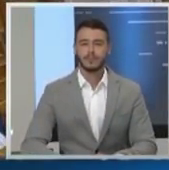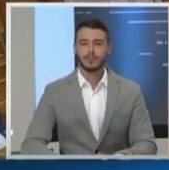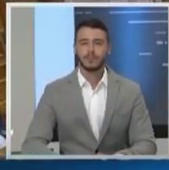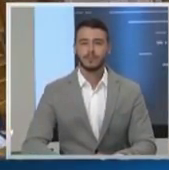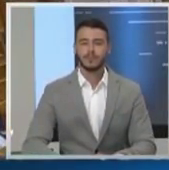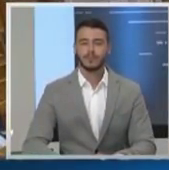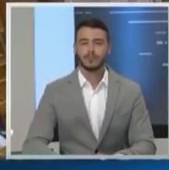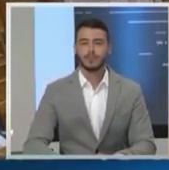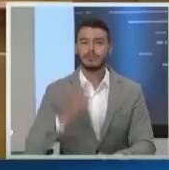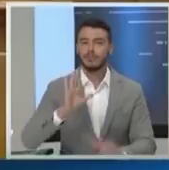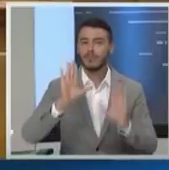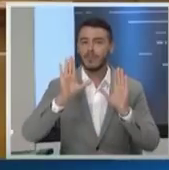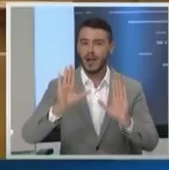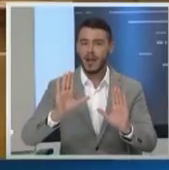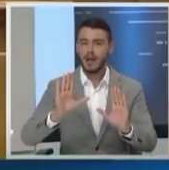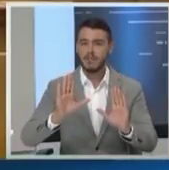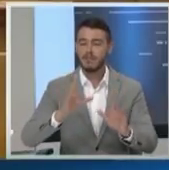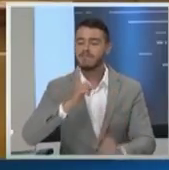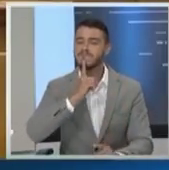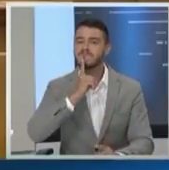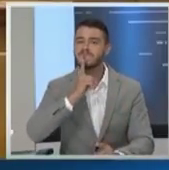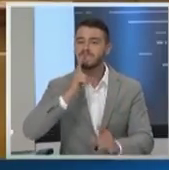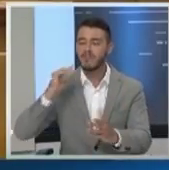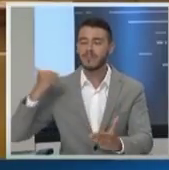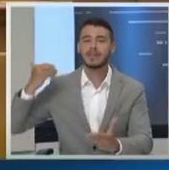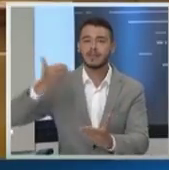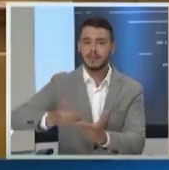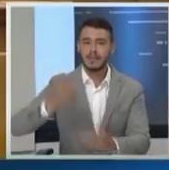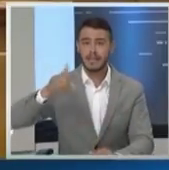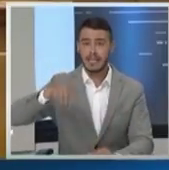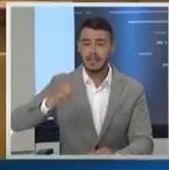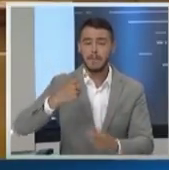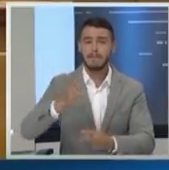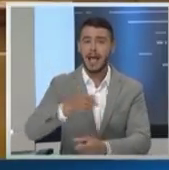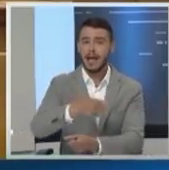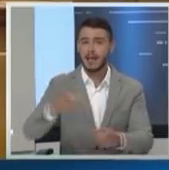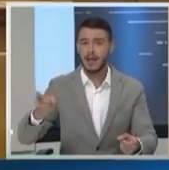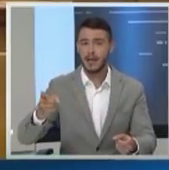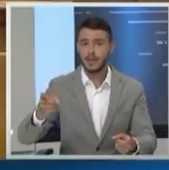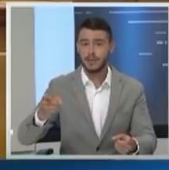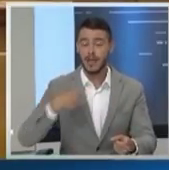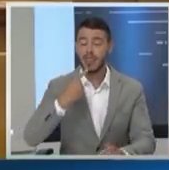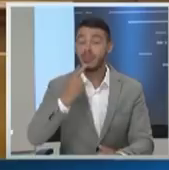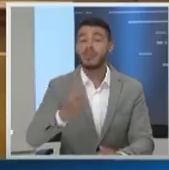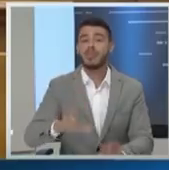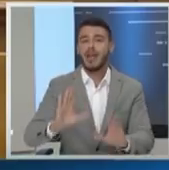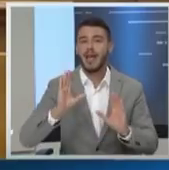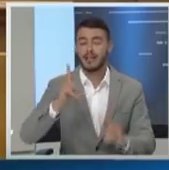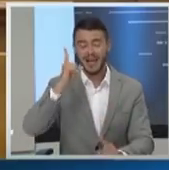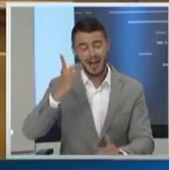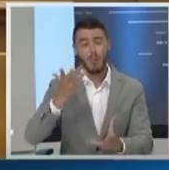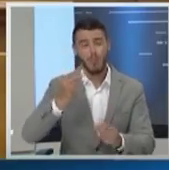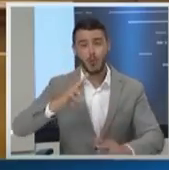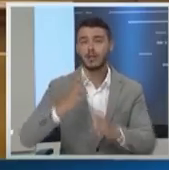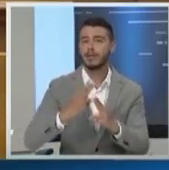Αλλά κάνετε αυτές τις μέρες ότι δεν έχετε ακούσει ίσως το πιο ενδιαφέρον σημείο όλων